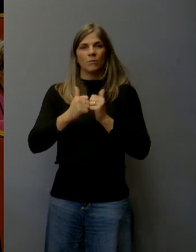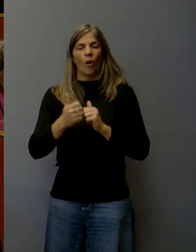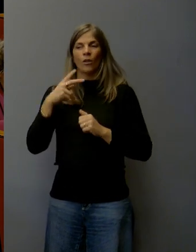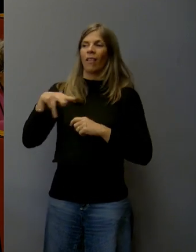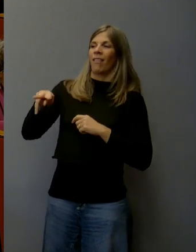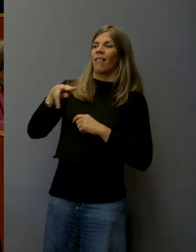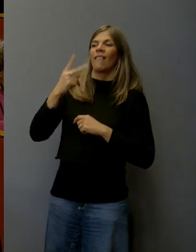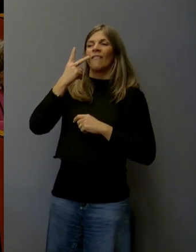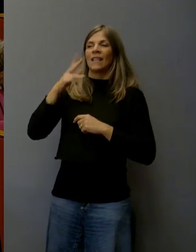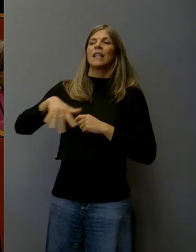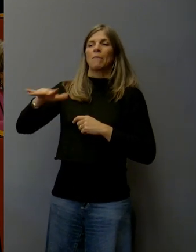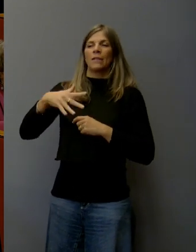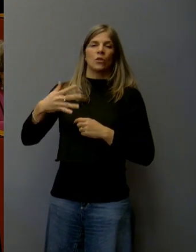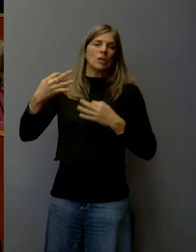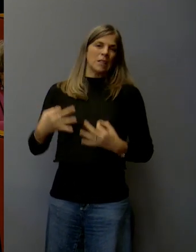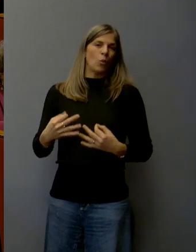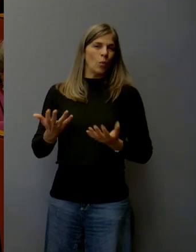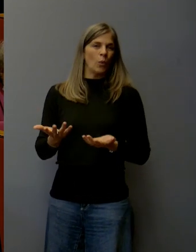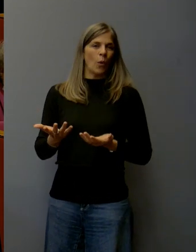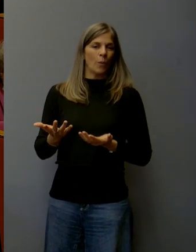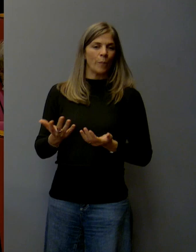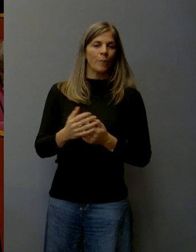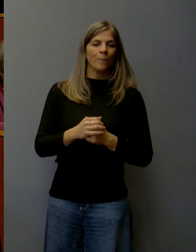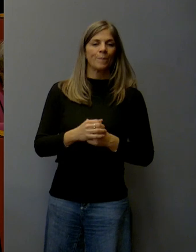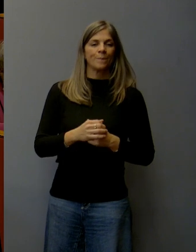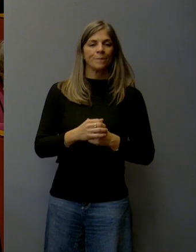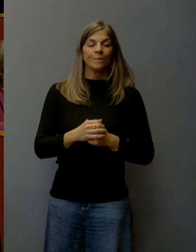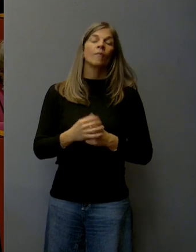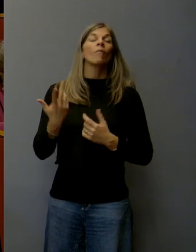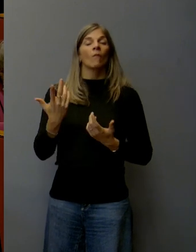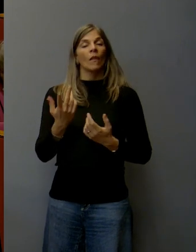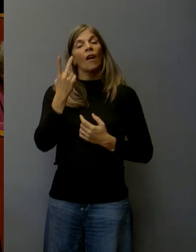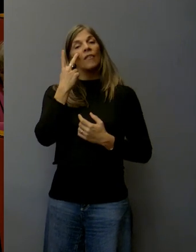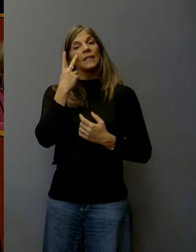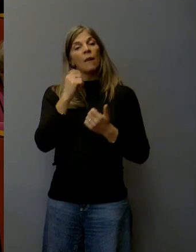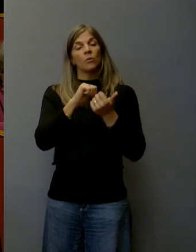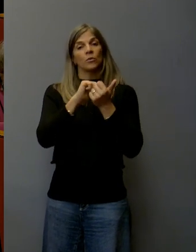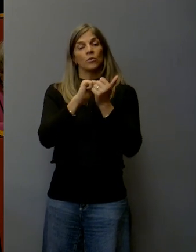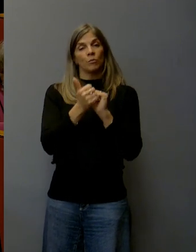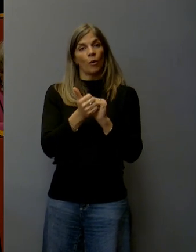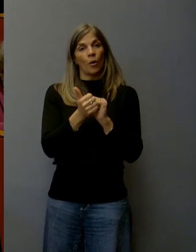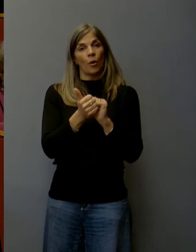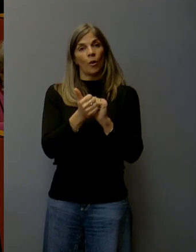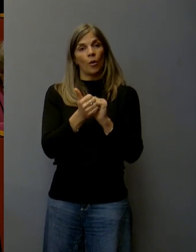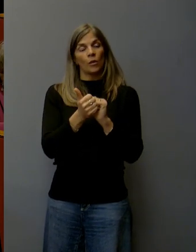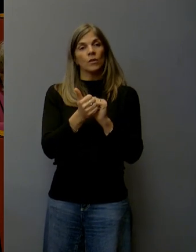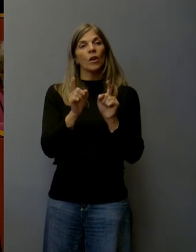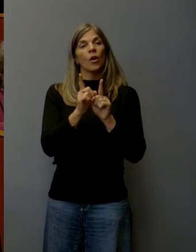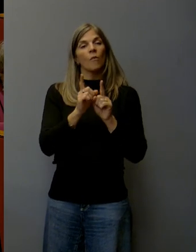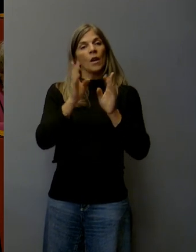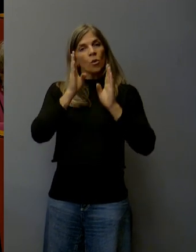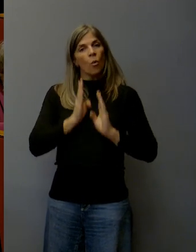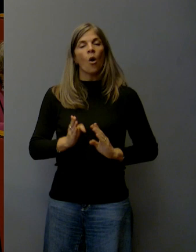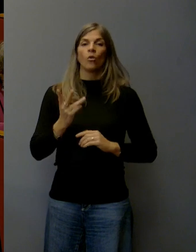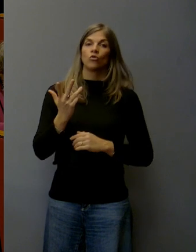sicurezza di quello spazio lì e quindi vediamo che lo sport proprio come con la sua funzione sociale può